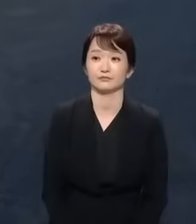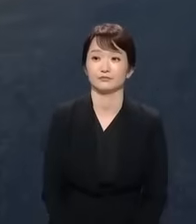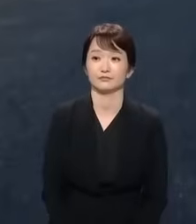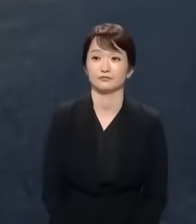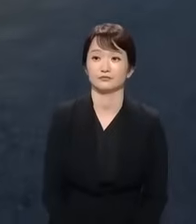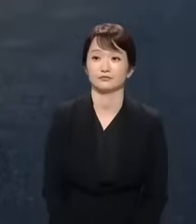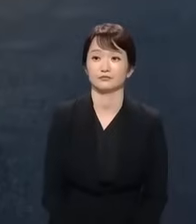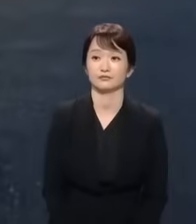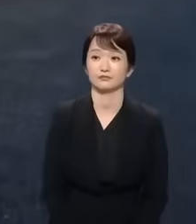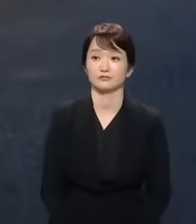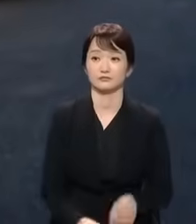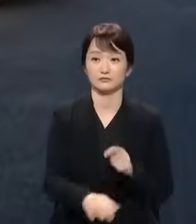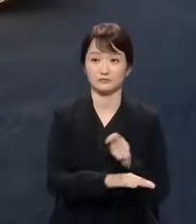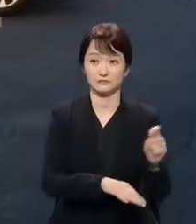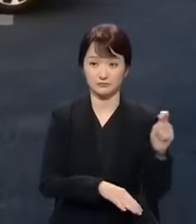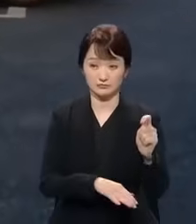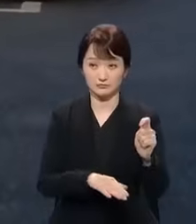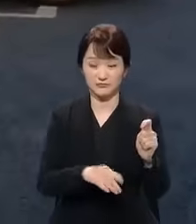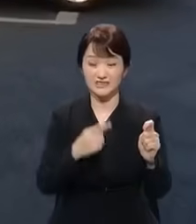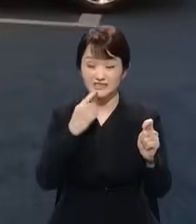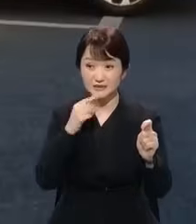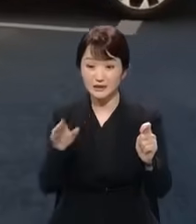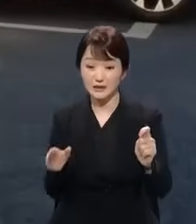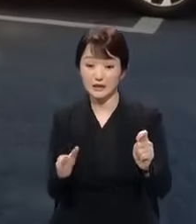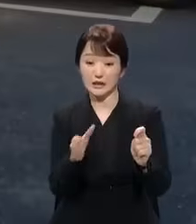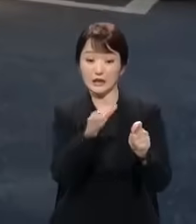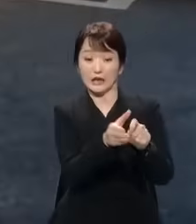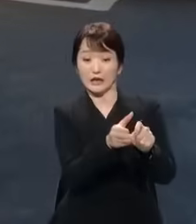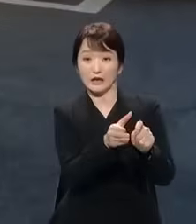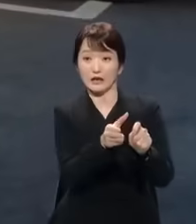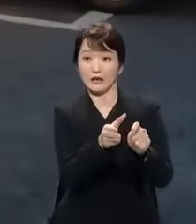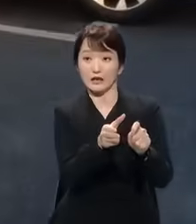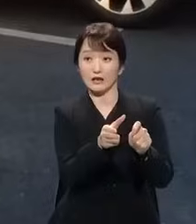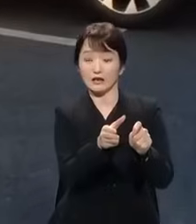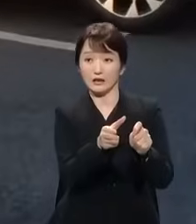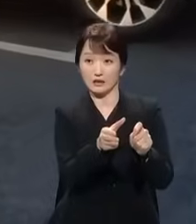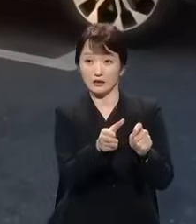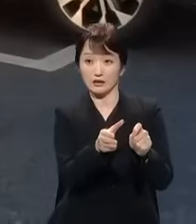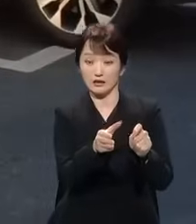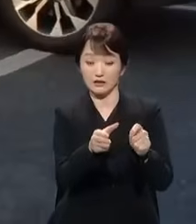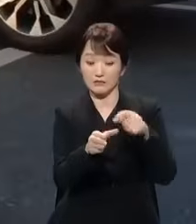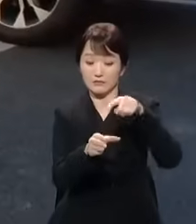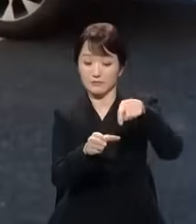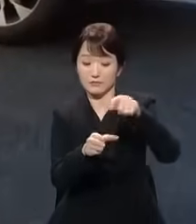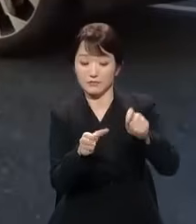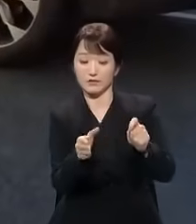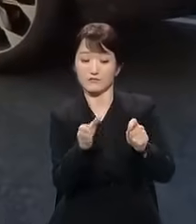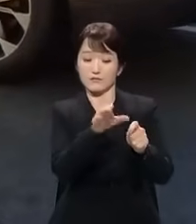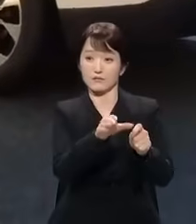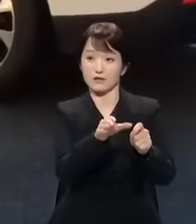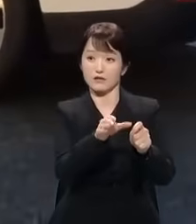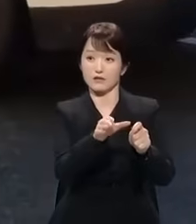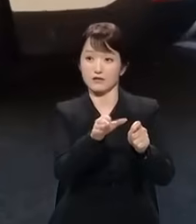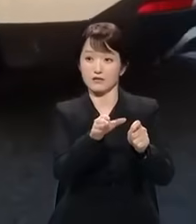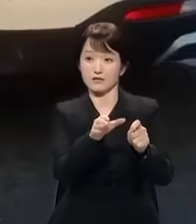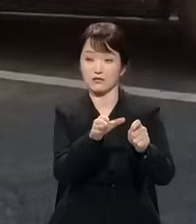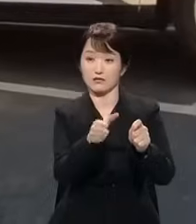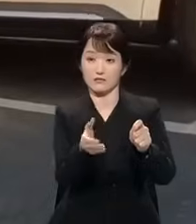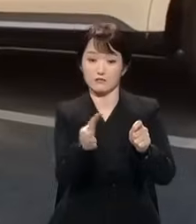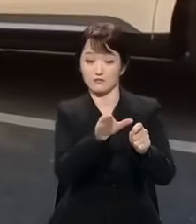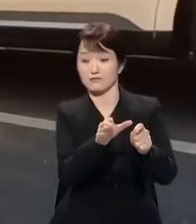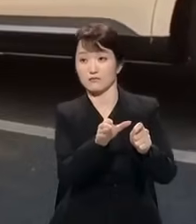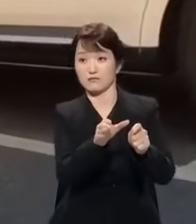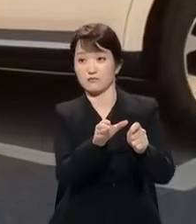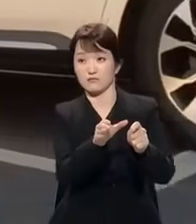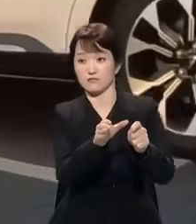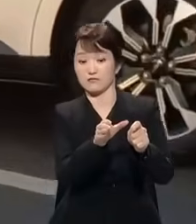주차된 택시 위로 하얀 차가 비스듬히 저렇게 올라탔습니다. 앞바퀴는 택시 위에 걸쳐져 있고 뒷바퀴는 공중에 저렇게 붕 떠 있어요.